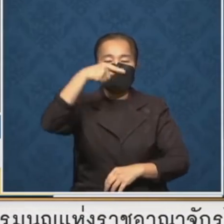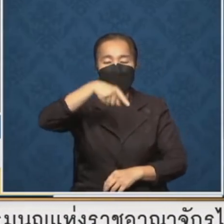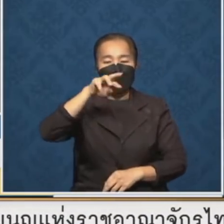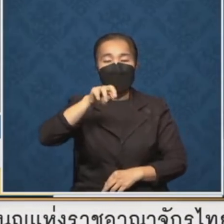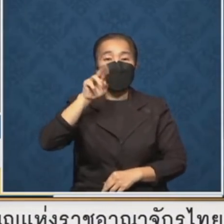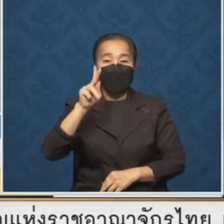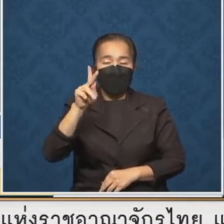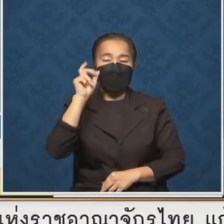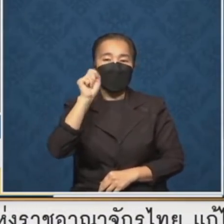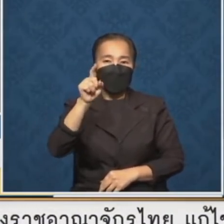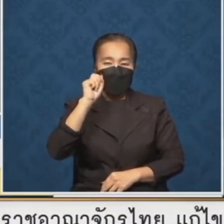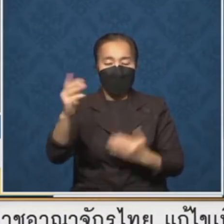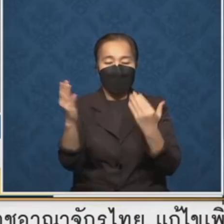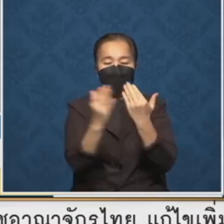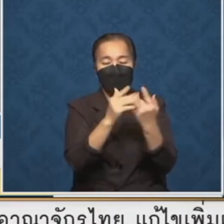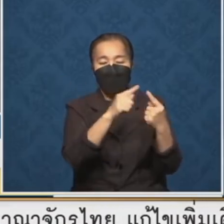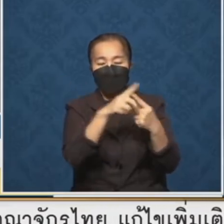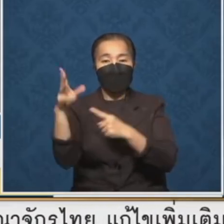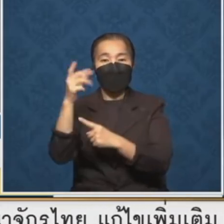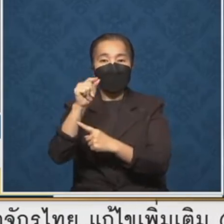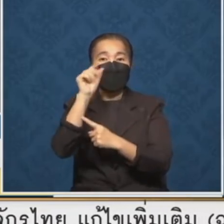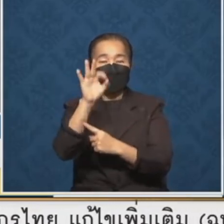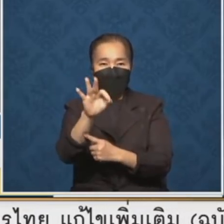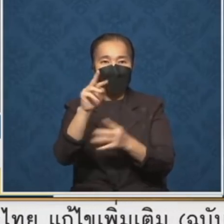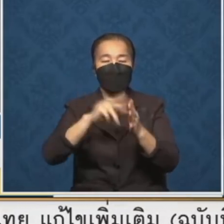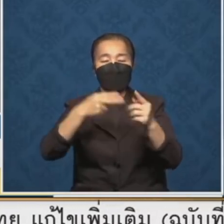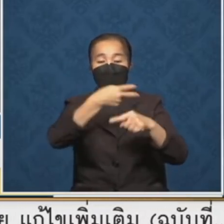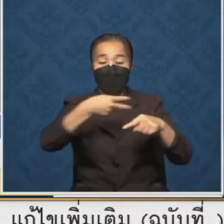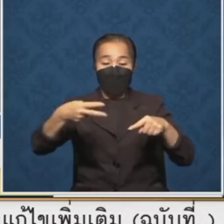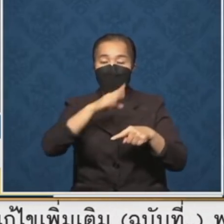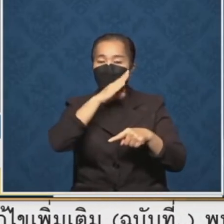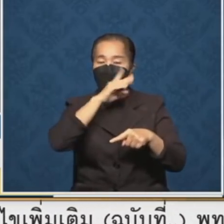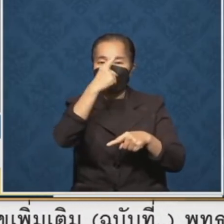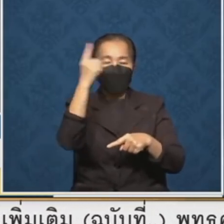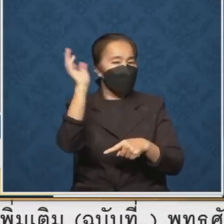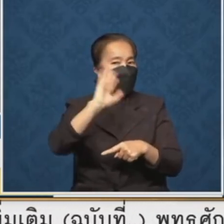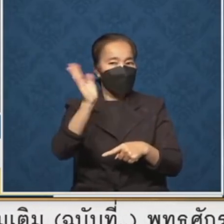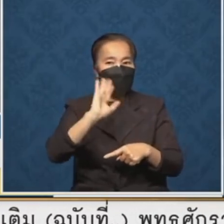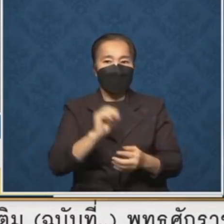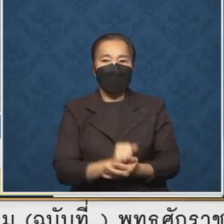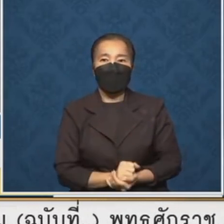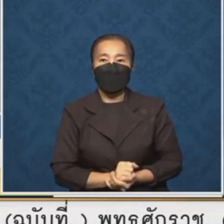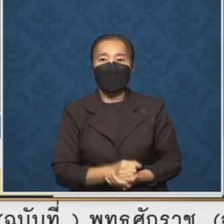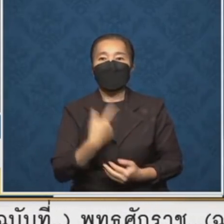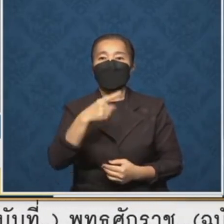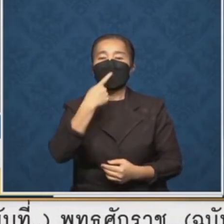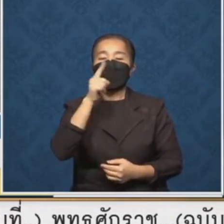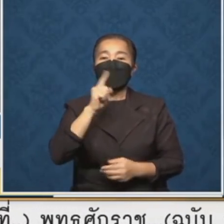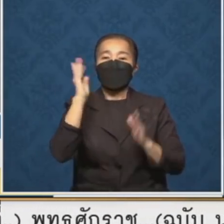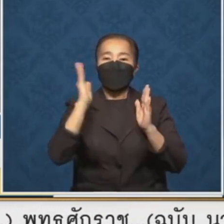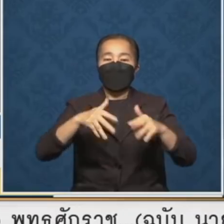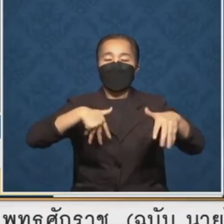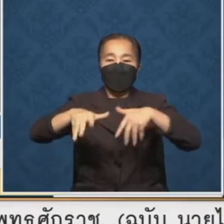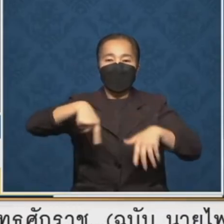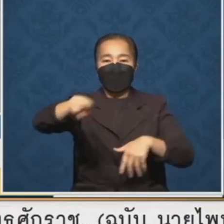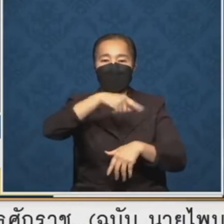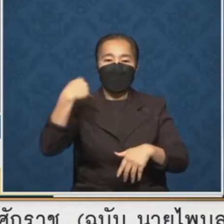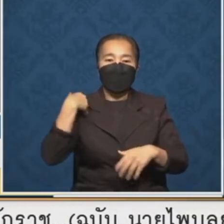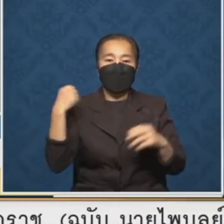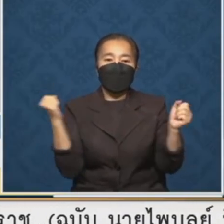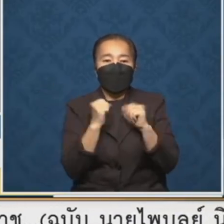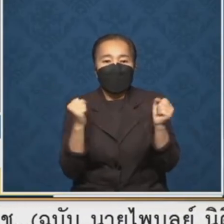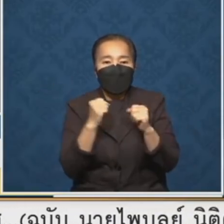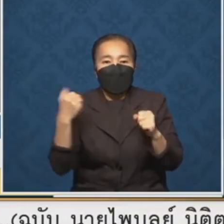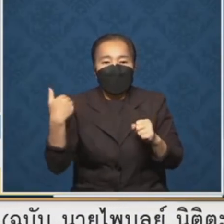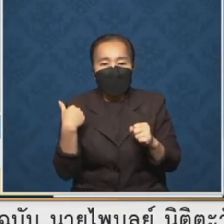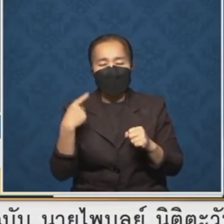บับที่29ที่ไม่ได้เอาผิดเฉพาะข้อความที่เป็นเท็จครับแต่บอกว่าทําให้ประชาชนเกิดความหวาดกลัวผมไม่รู้ว่า